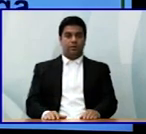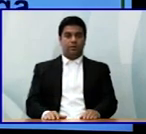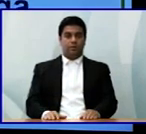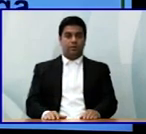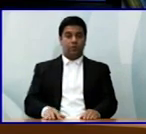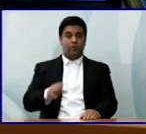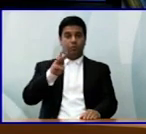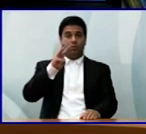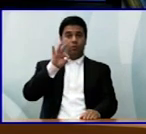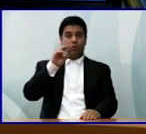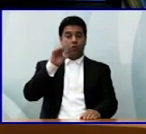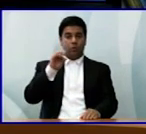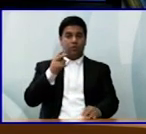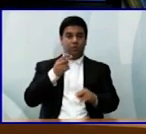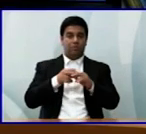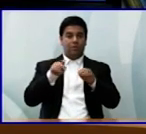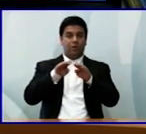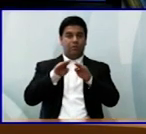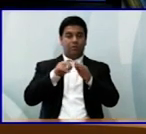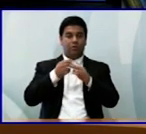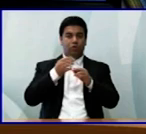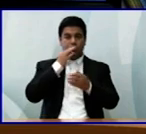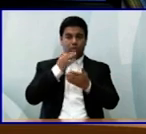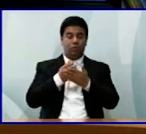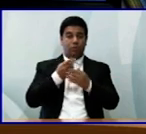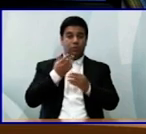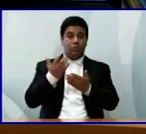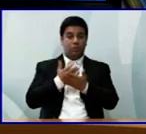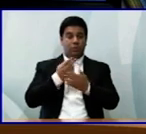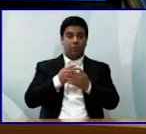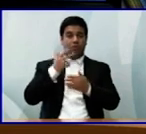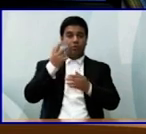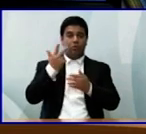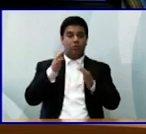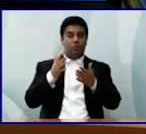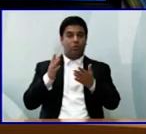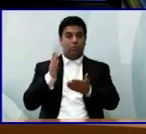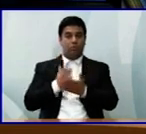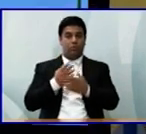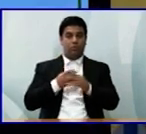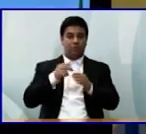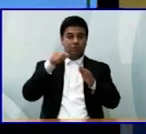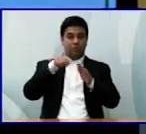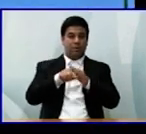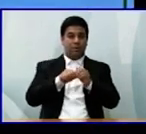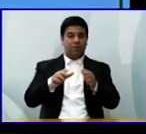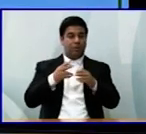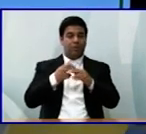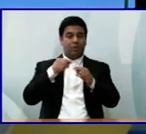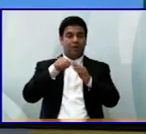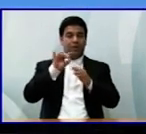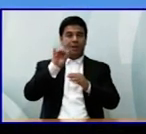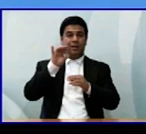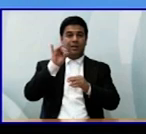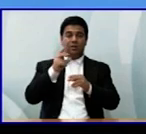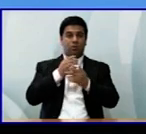Demak, modulli tenglamalarni yechganda 3 xil holatga duch kelar ekanmiz. Birinchi holat, u ildizga ega bo'lmasligi mumkin ekan.